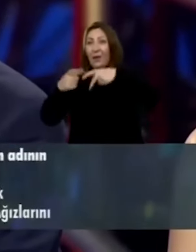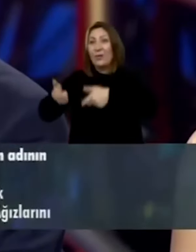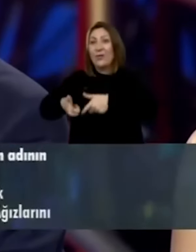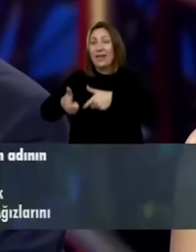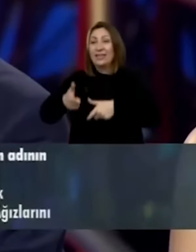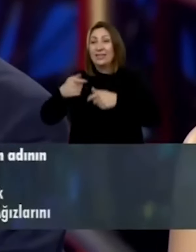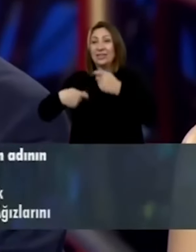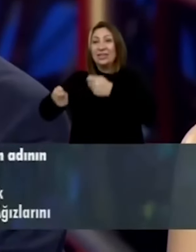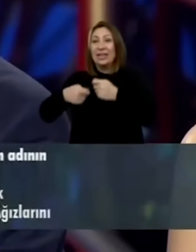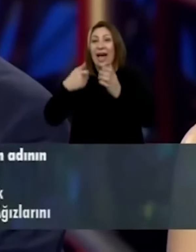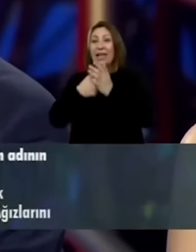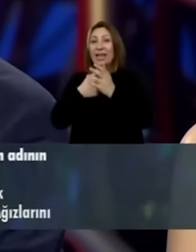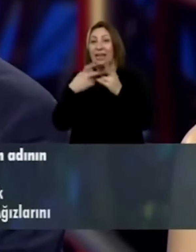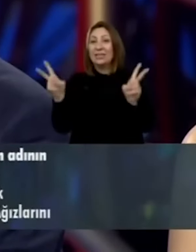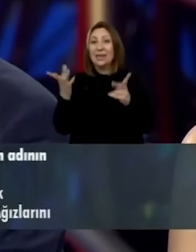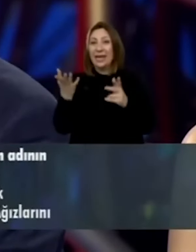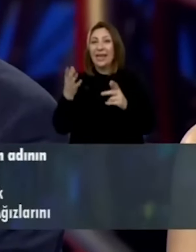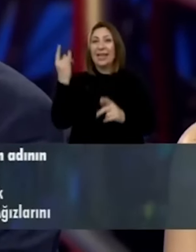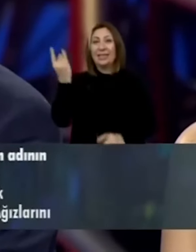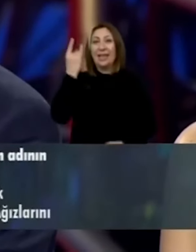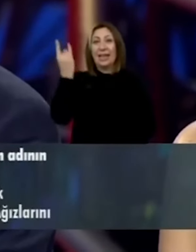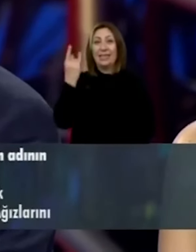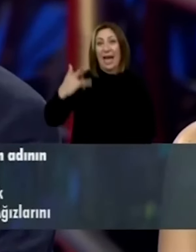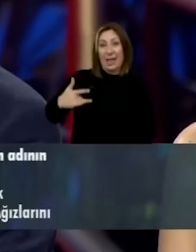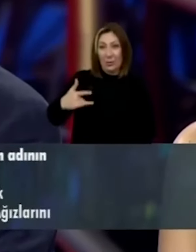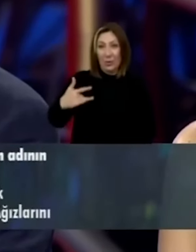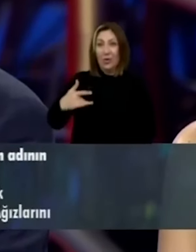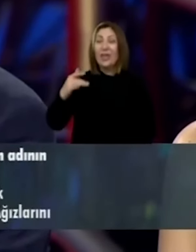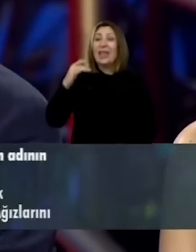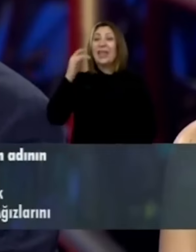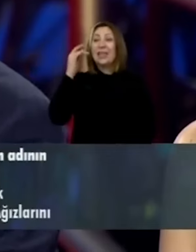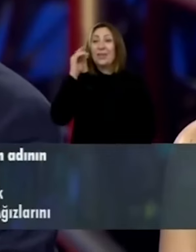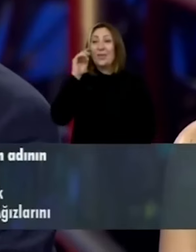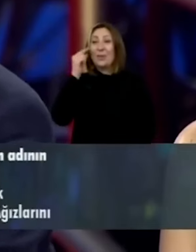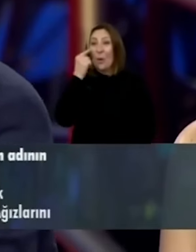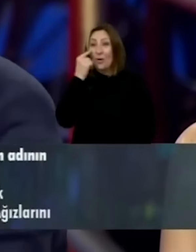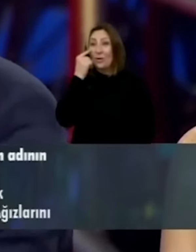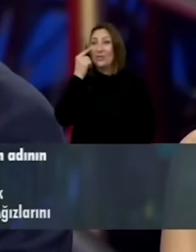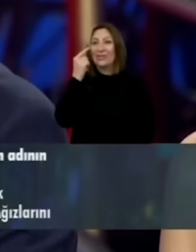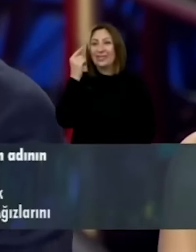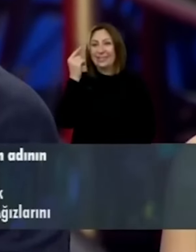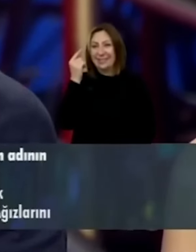şirketinin adının açılımı aşağıdakilerden hangisidir? Geze Geze Anadolu,